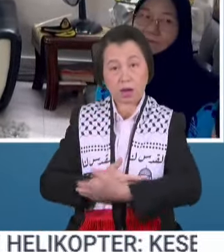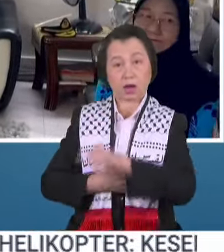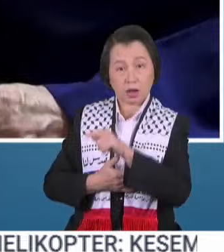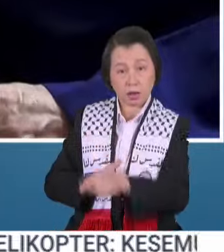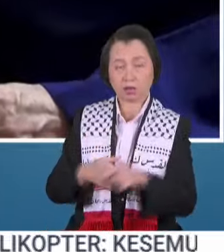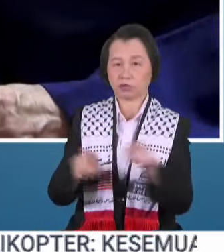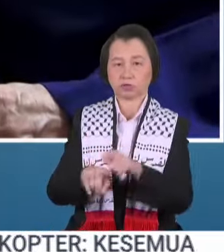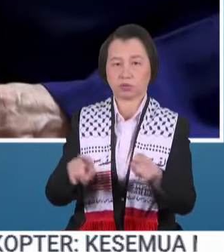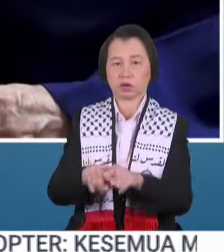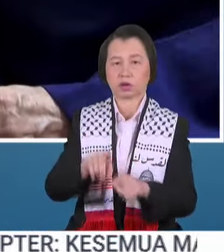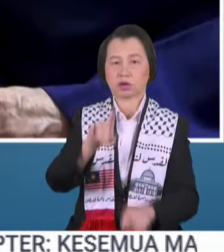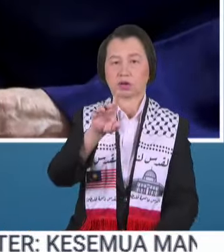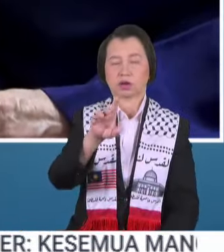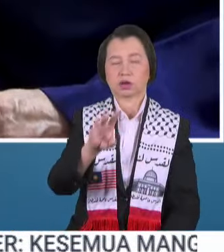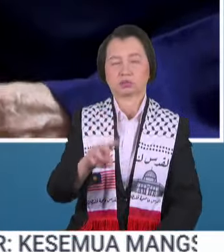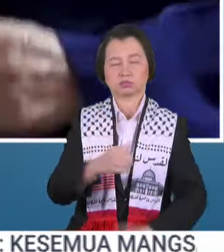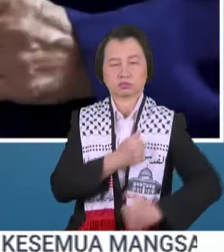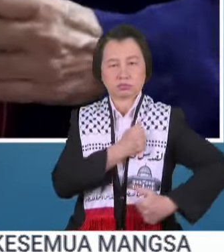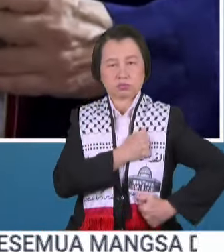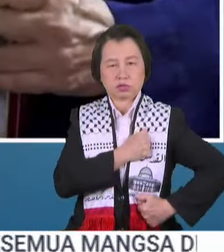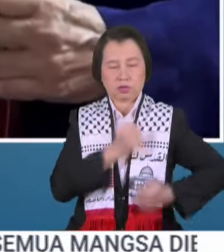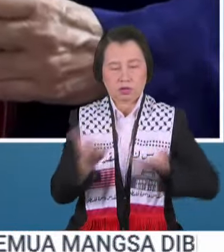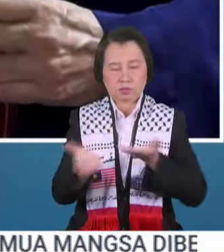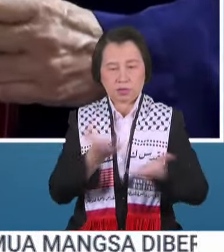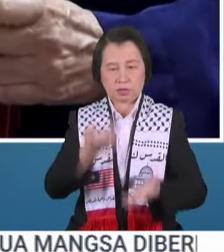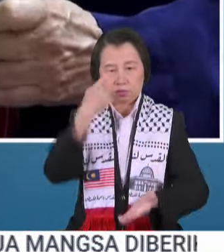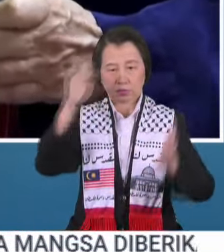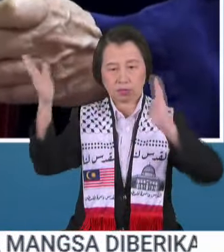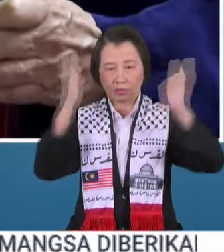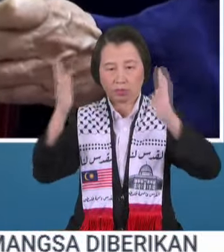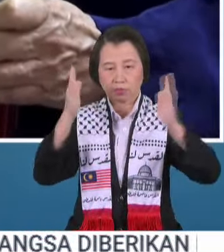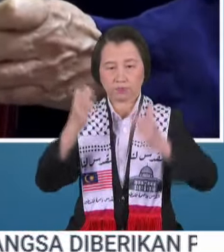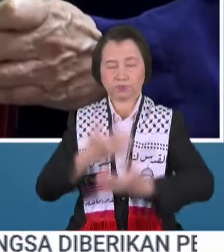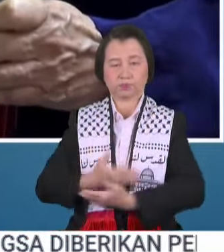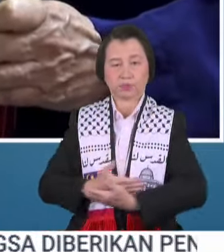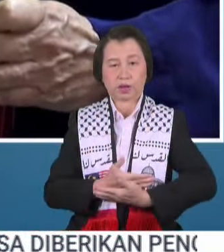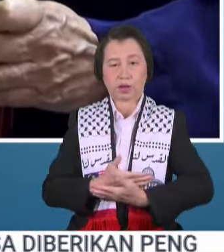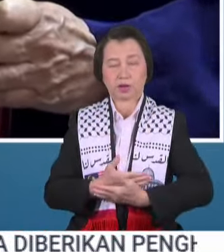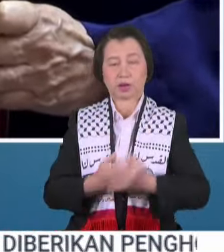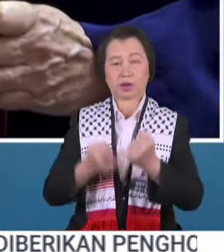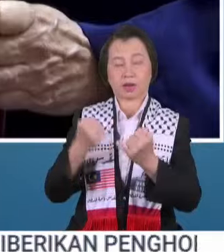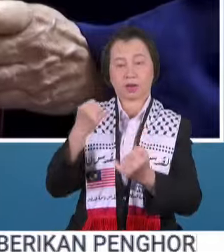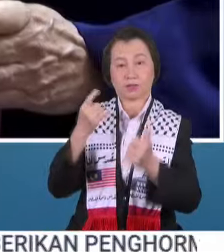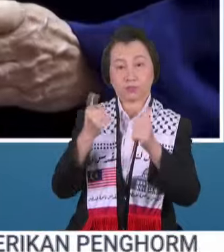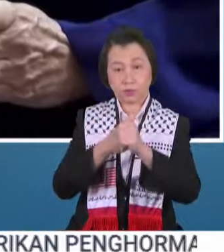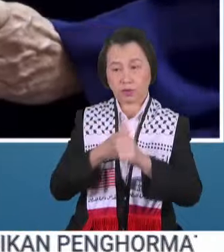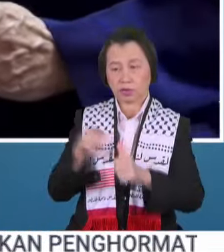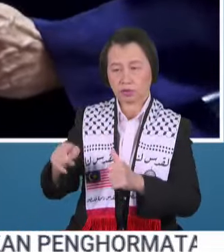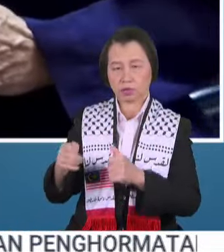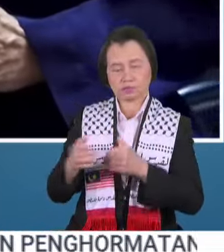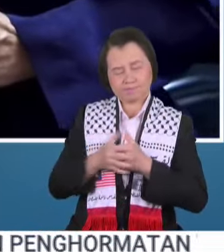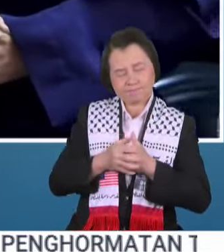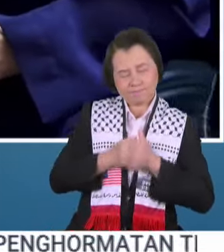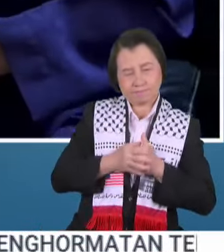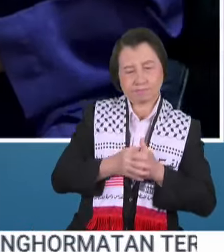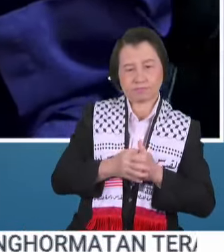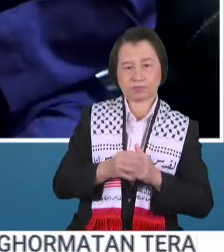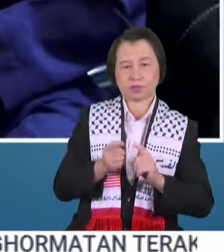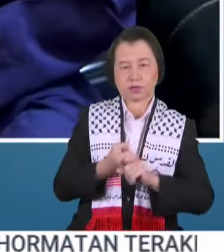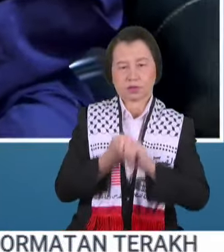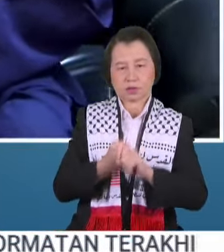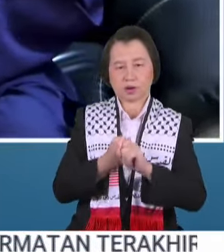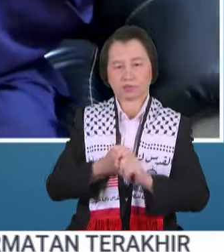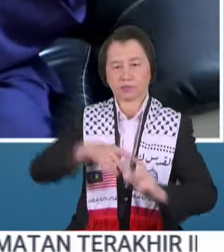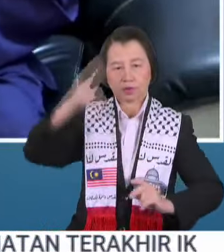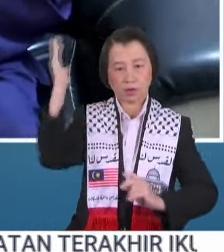sebagai wira yang berbakti kepada negara, dan anak sulung daripada 7 beradik itu sangat rapat dengannya dan